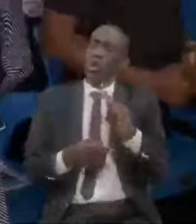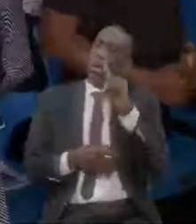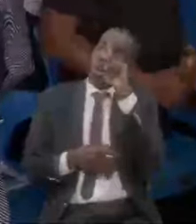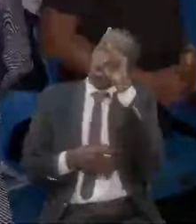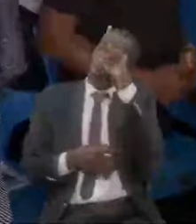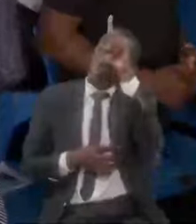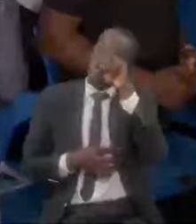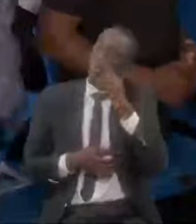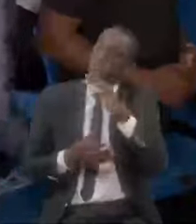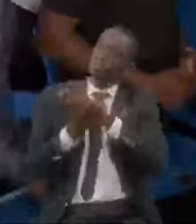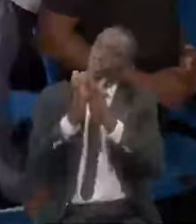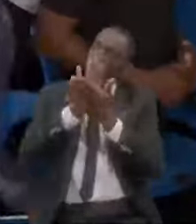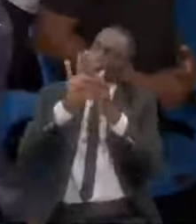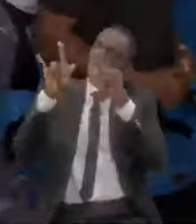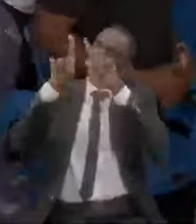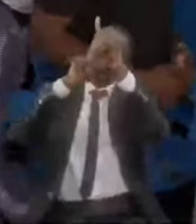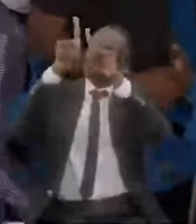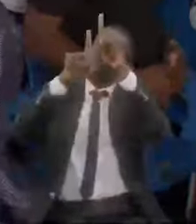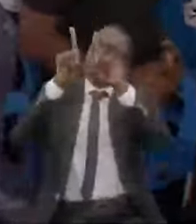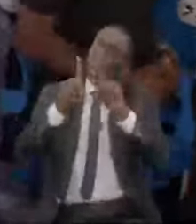pour être une étoile.